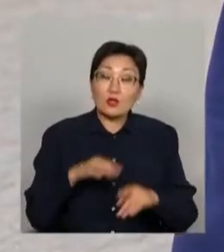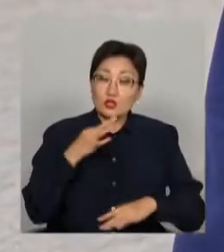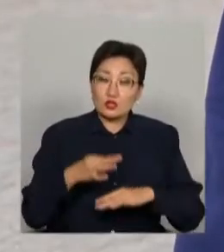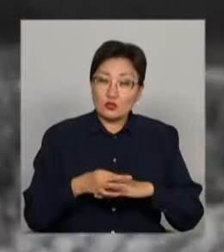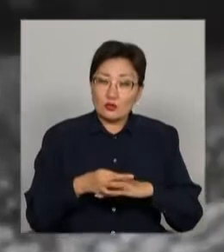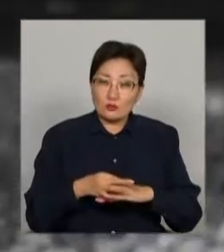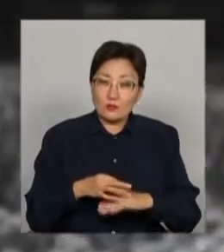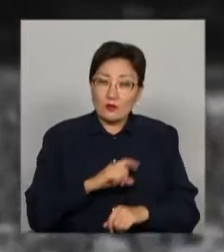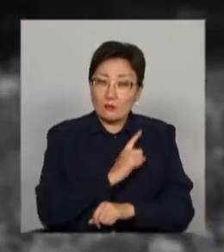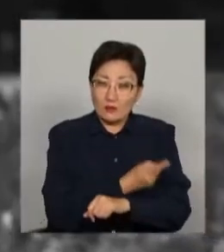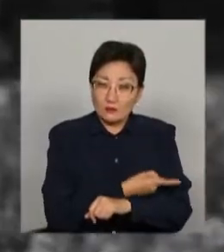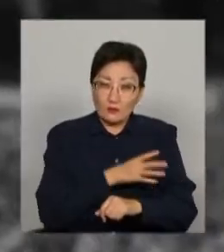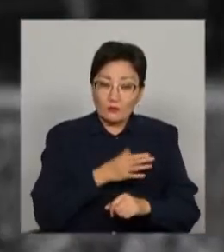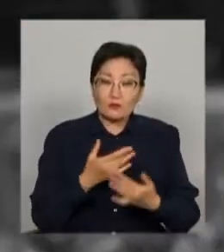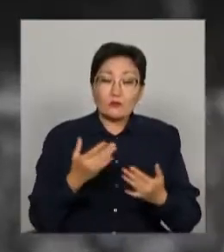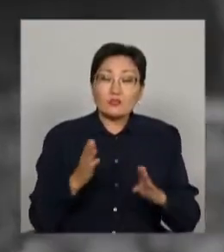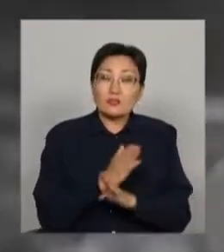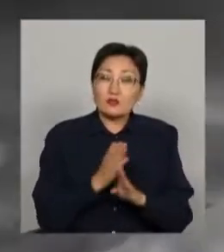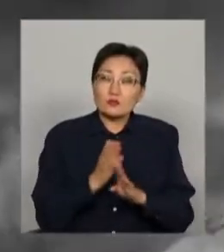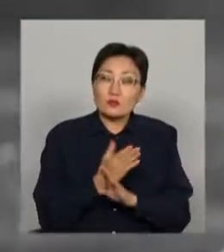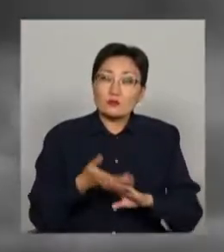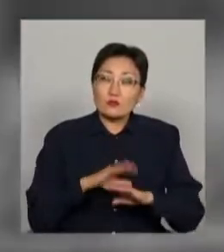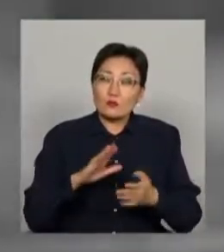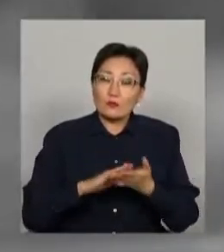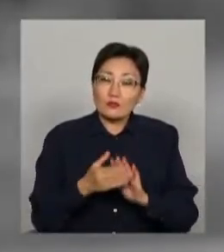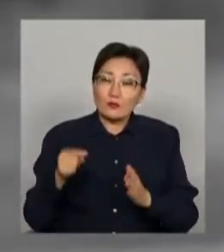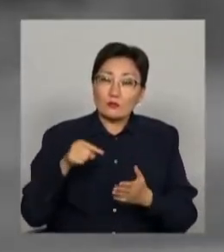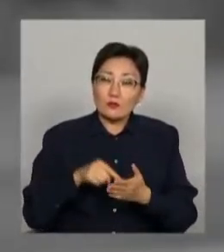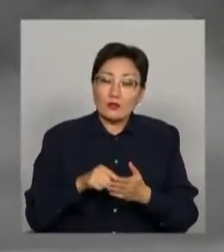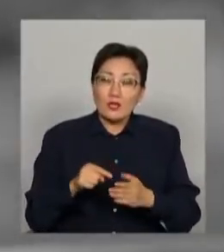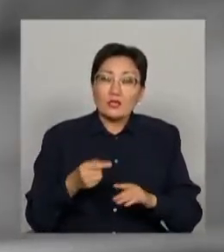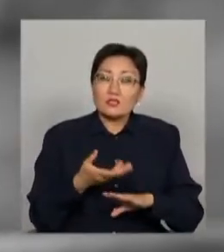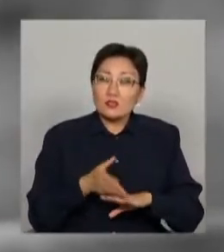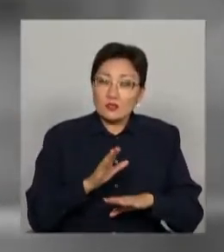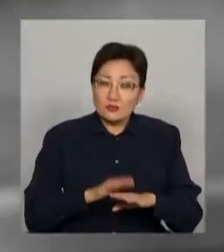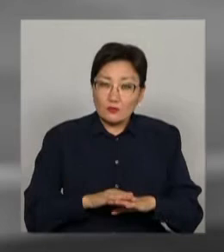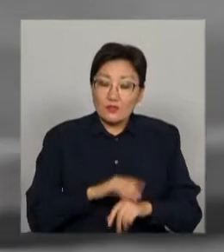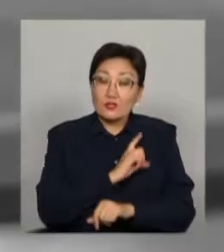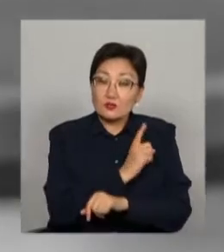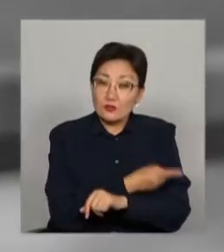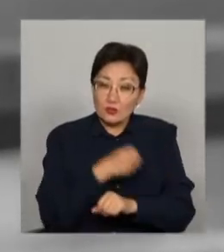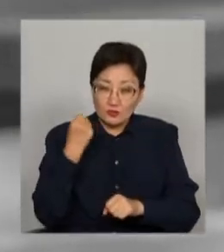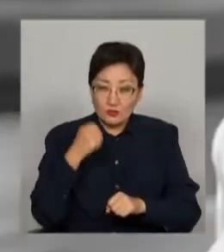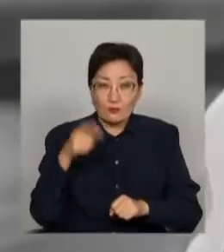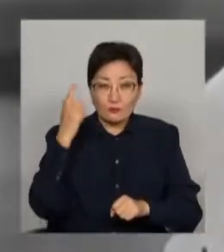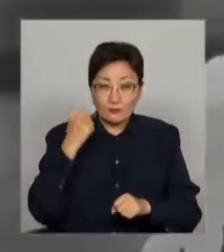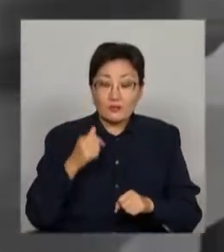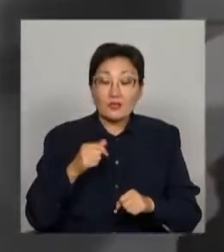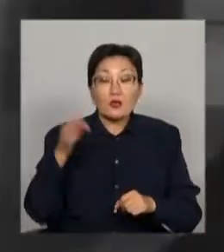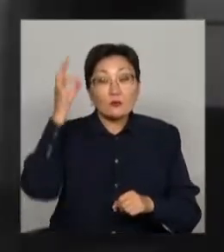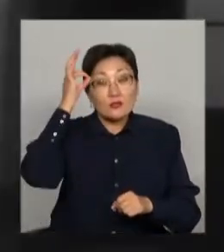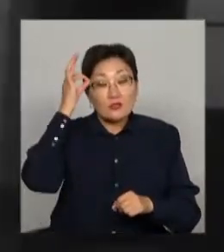жауапкершілігі зор. Актриса қанша тағдырдың тәлкегіне түссе де алдына келген қиындықтарда мықтылығымен жеңе білді деп еске алады